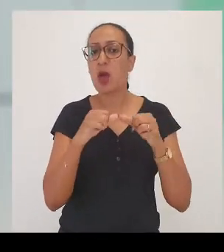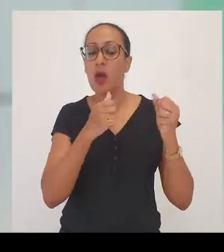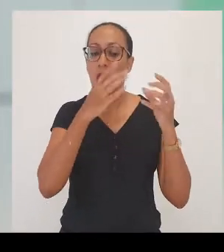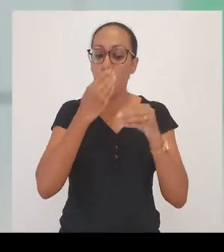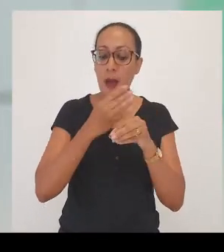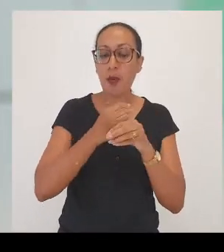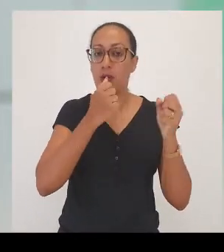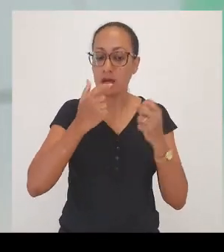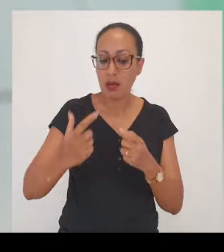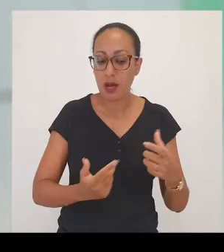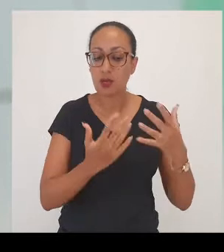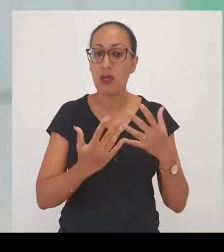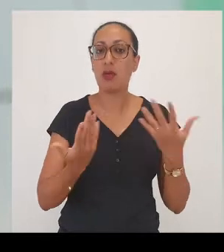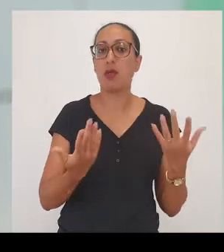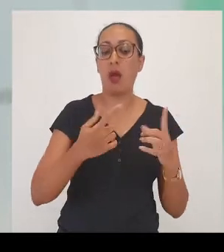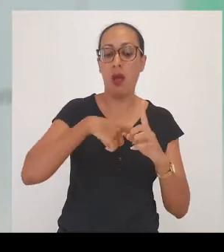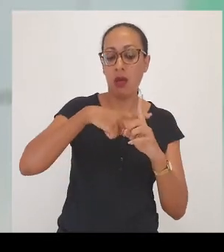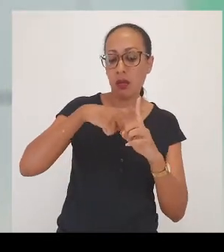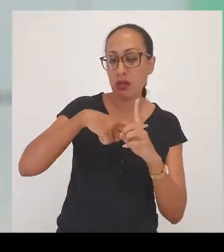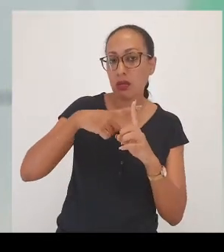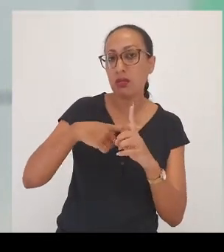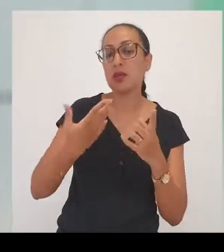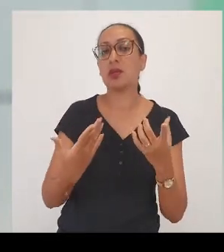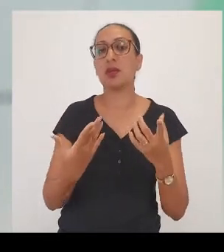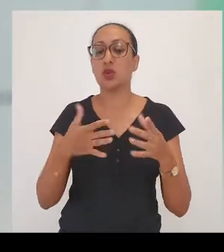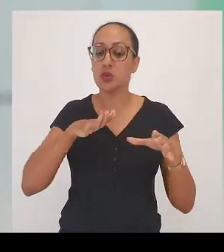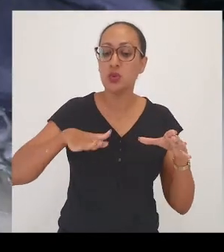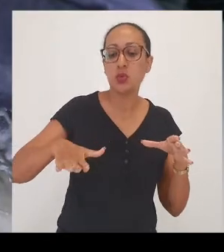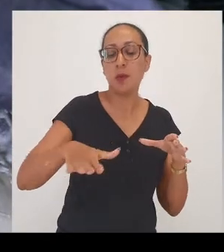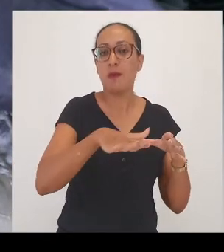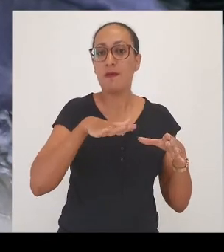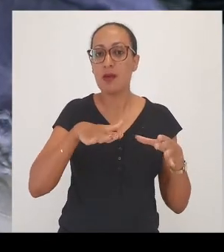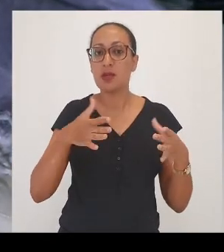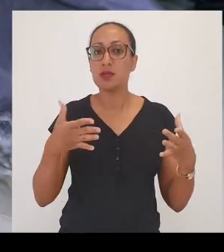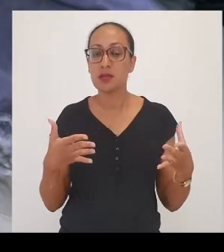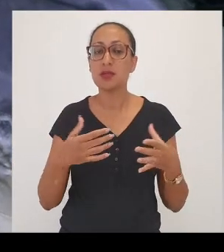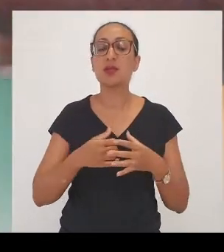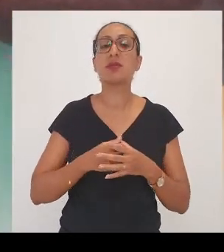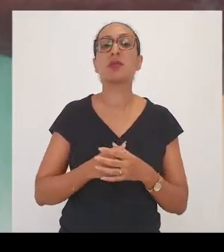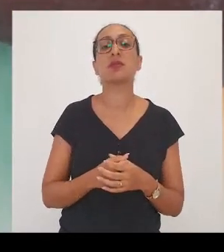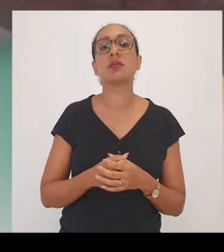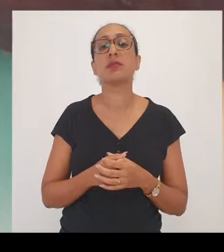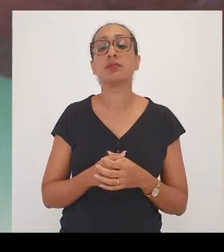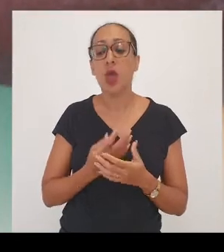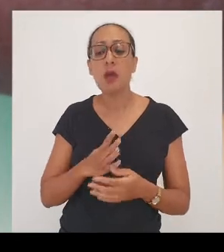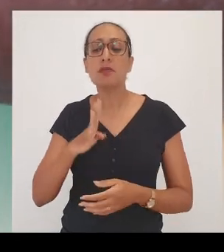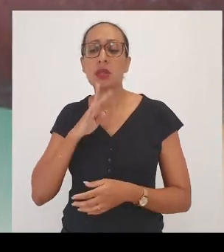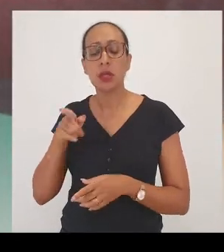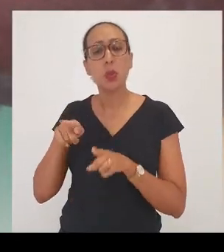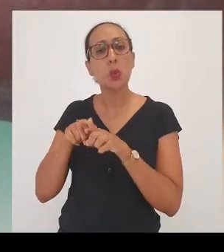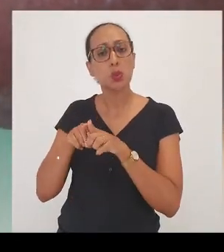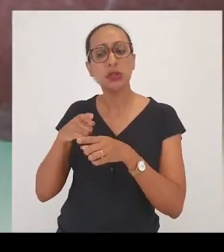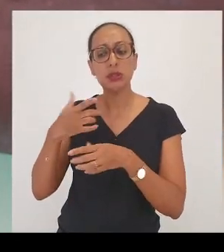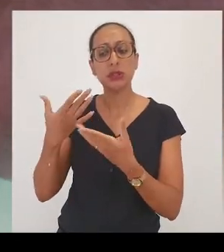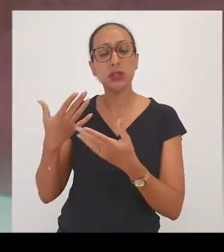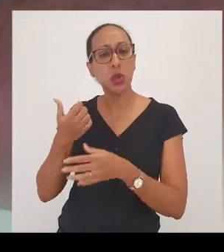c'est des calculs, comment calculer le dosage de mortier, les surfaces de chape, et tout ce qui est